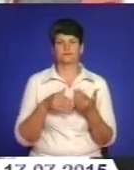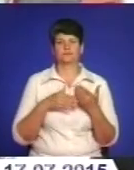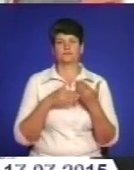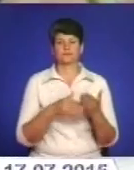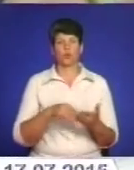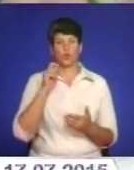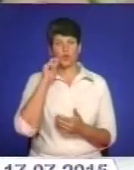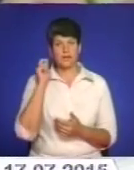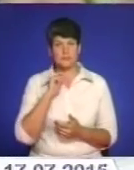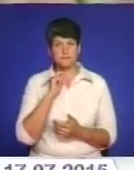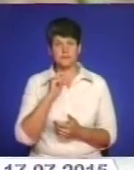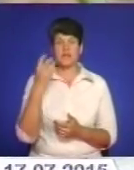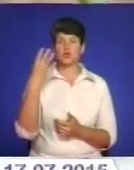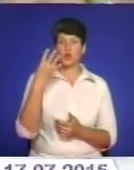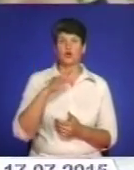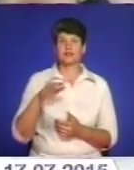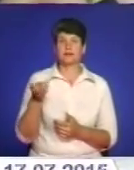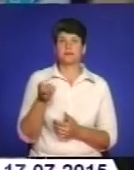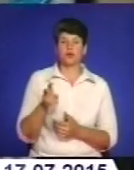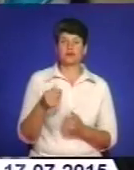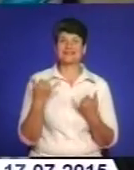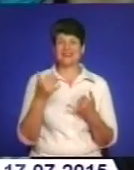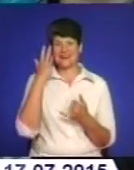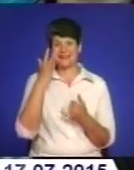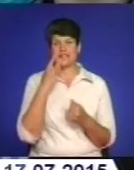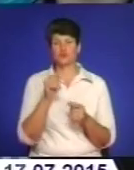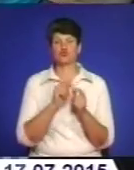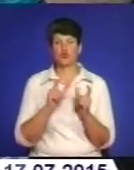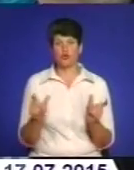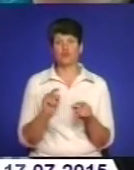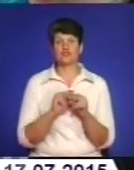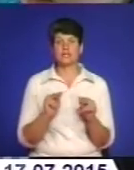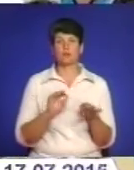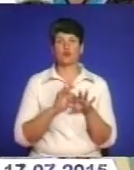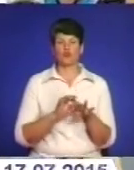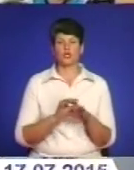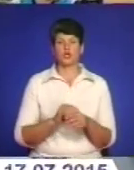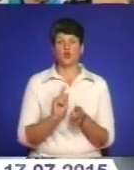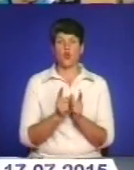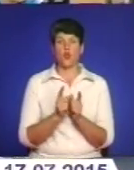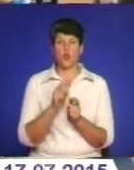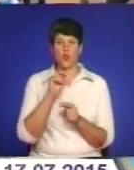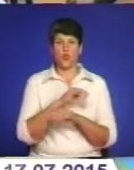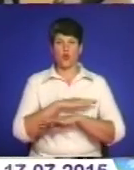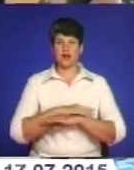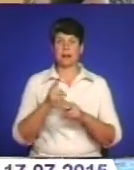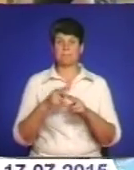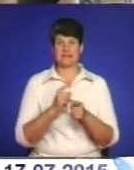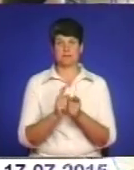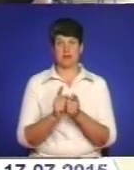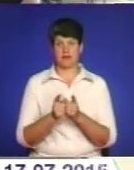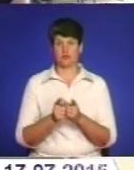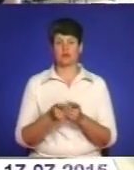Україні. 40 дітей відвідують зараз літню школу. Вчитель проводить уроки без перекладу. Впевнений, що така